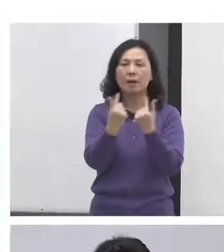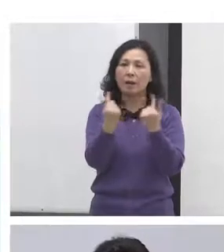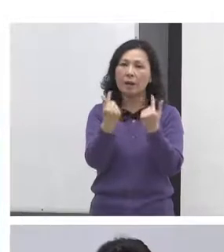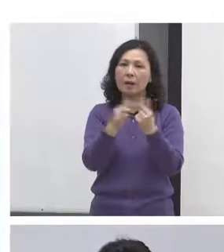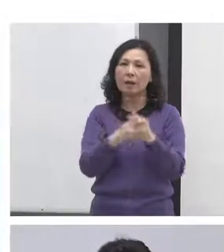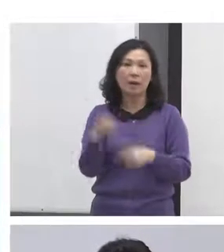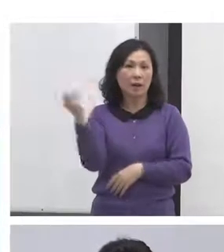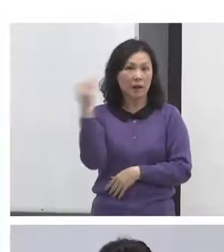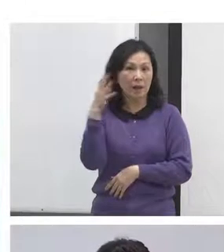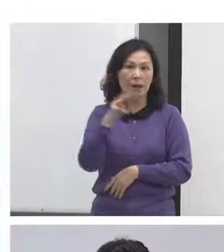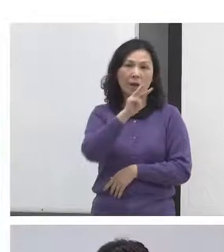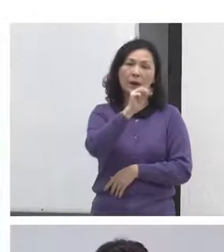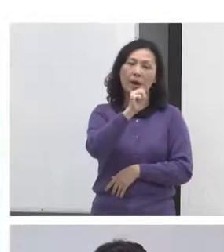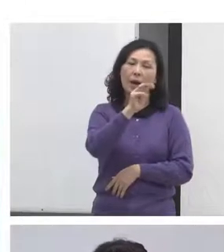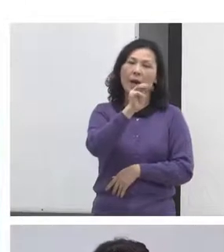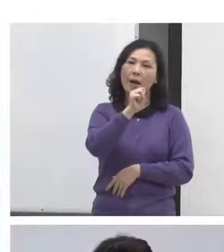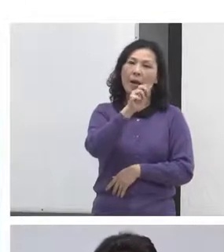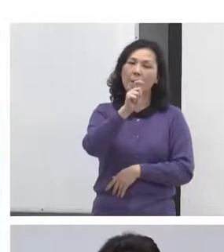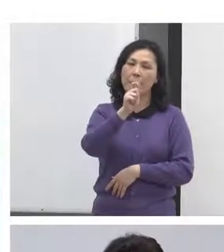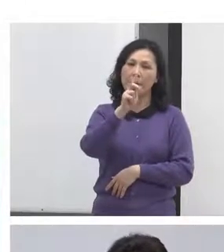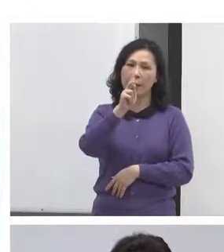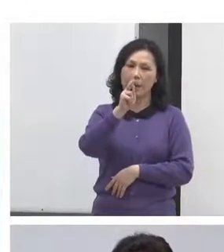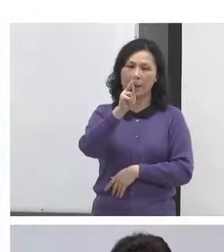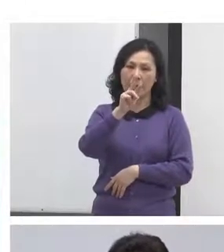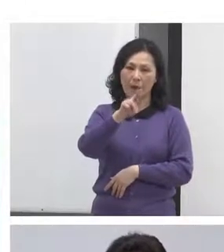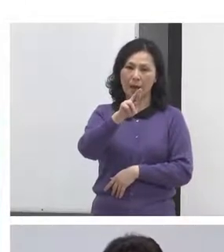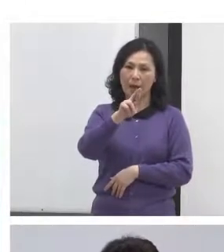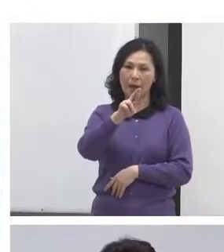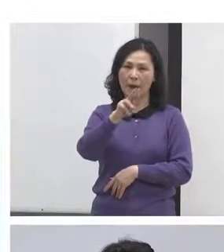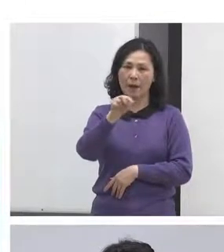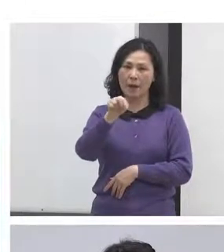过 MakerBot 吗？那 MakerBot 是大概